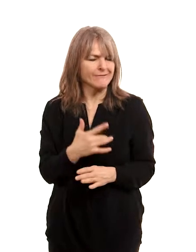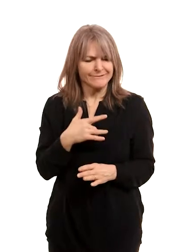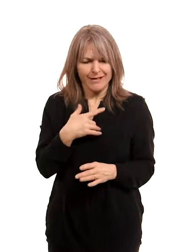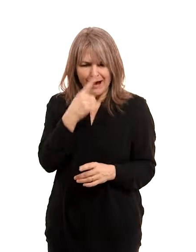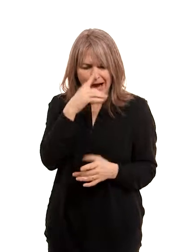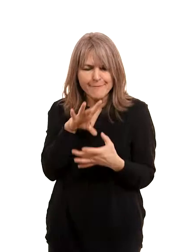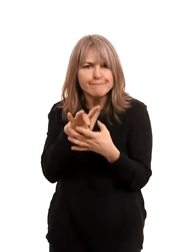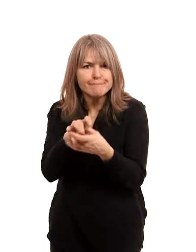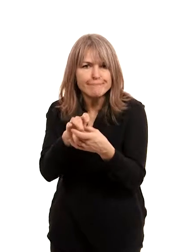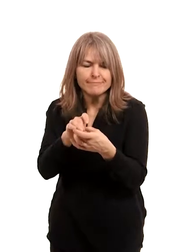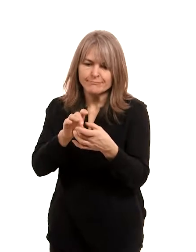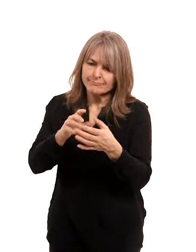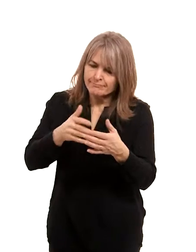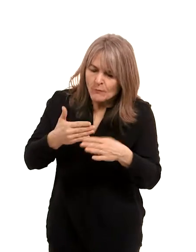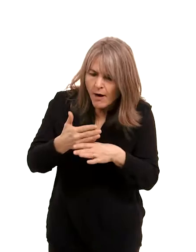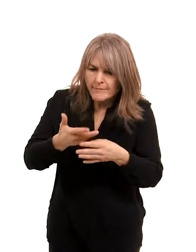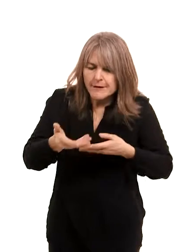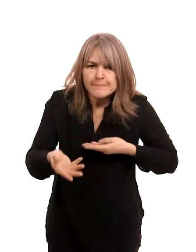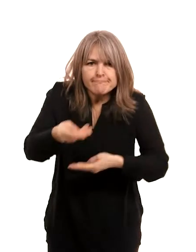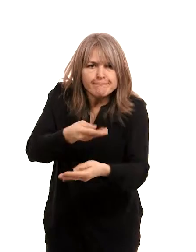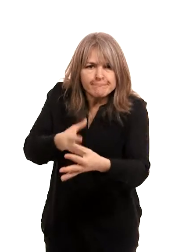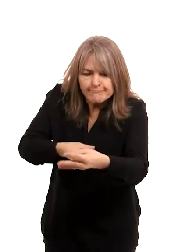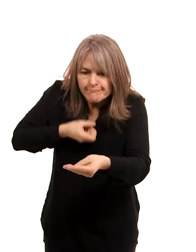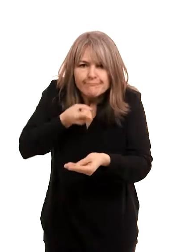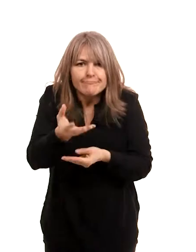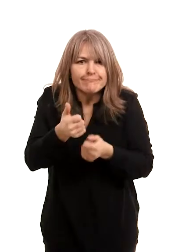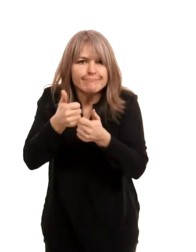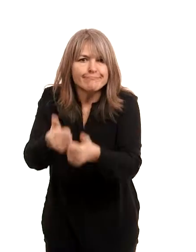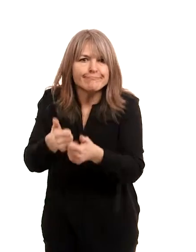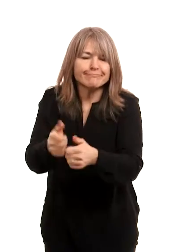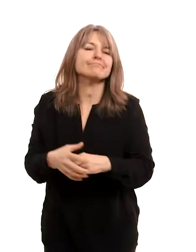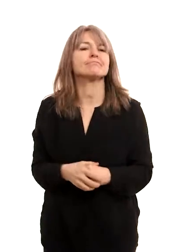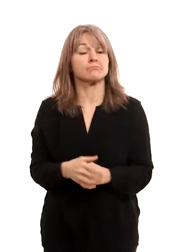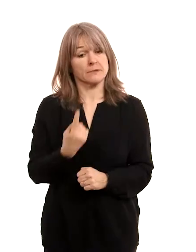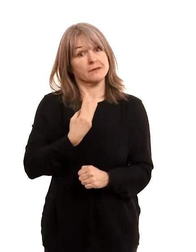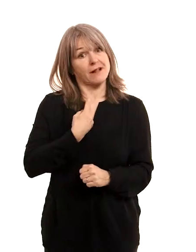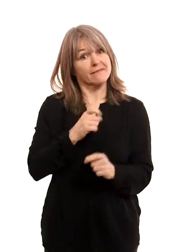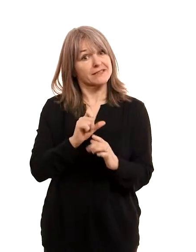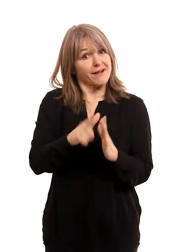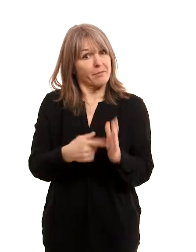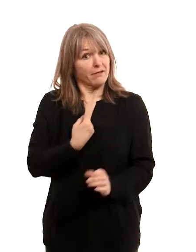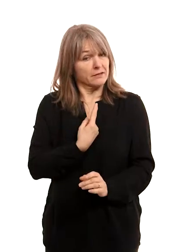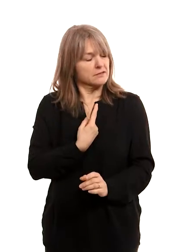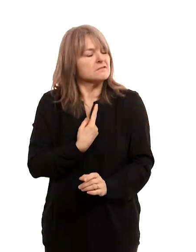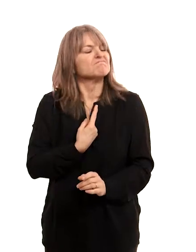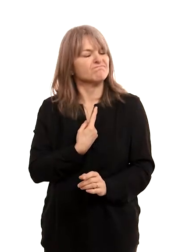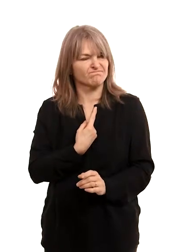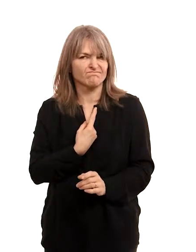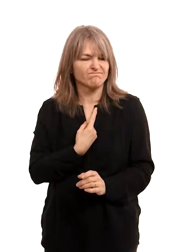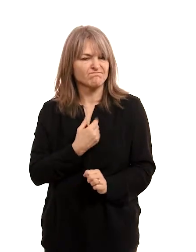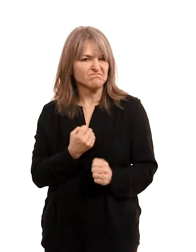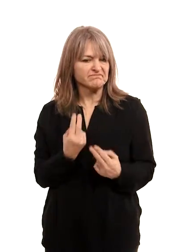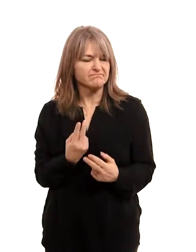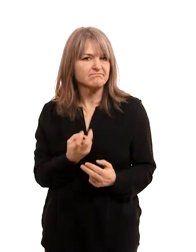rhoi rhywbeth nôl i pobl yn anabl. Mae bod yn person anabl yn gwneud fi fwy penderfynol.